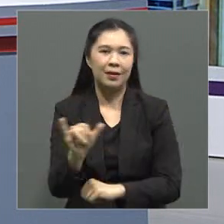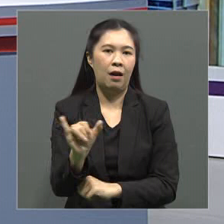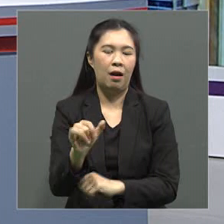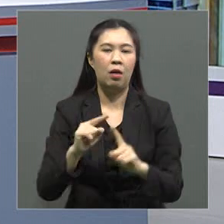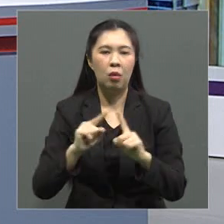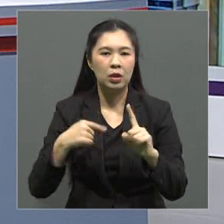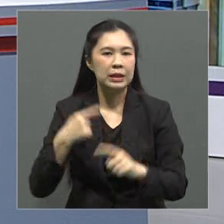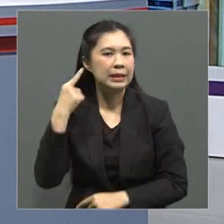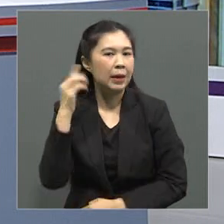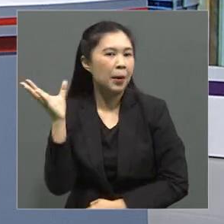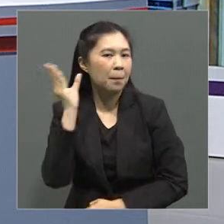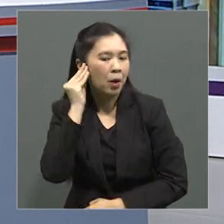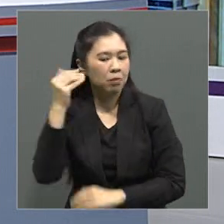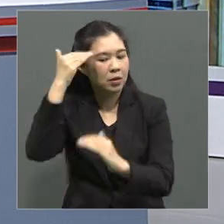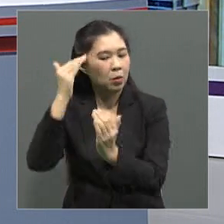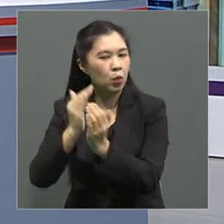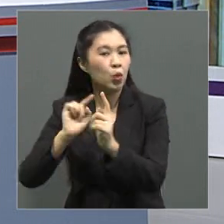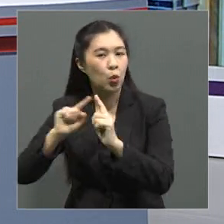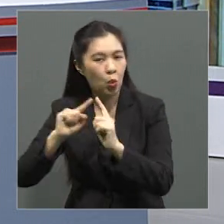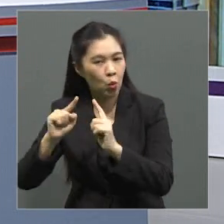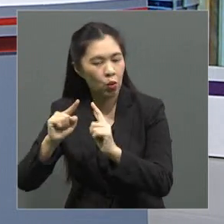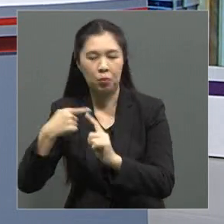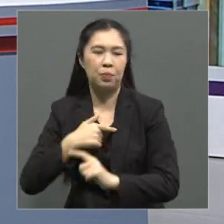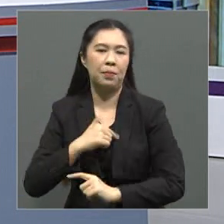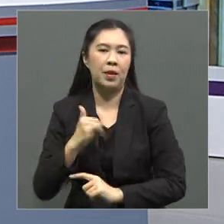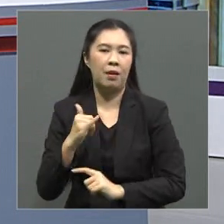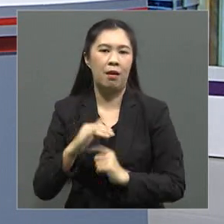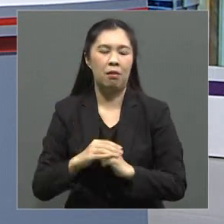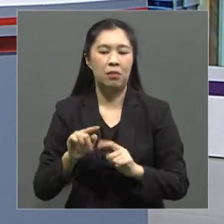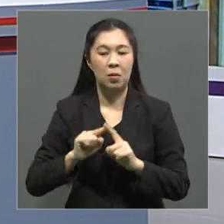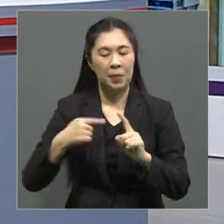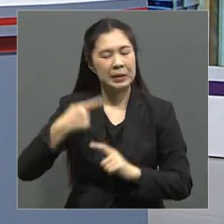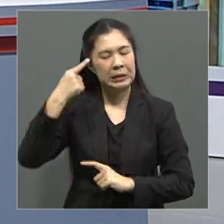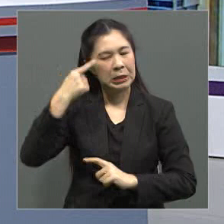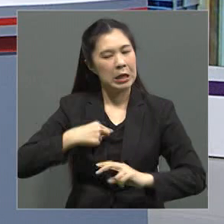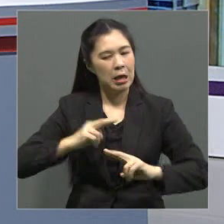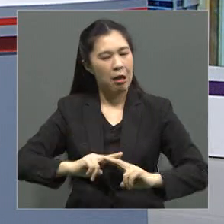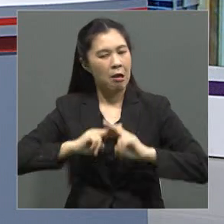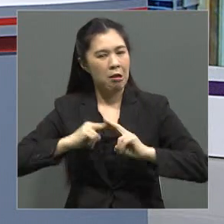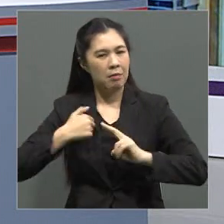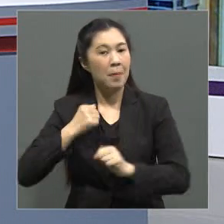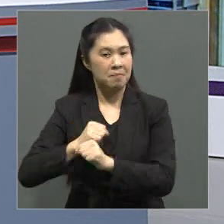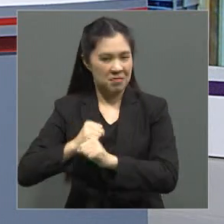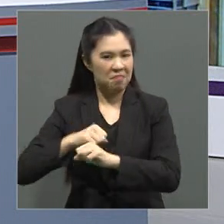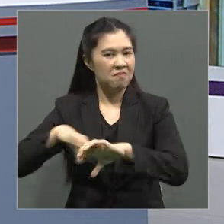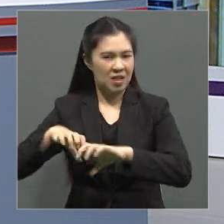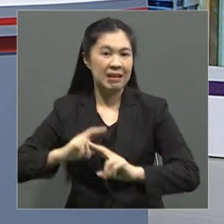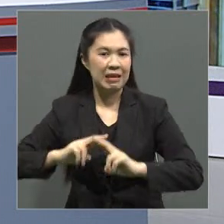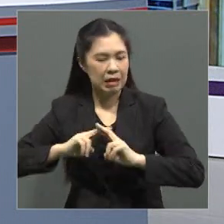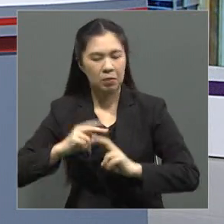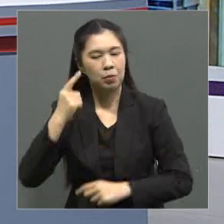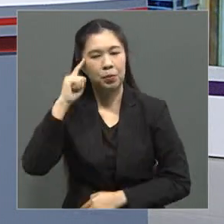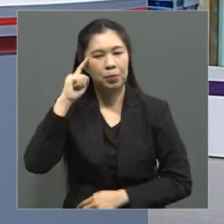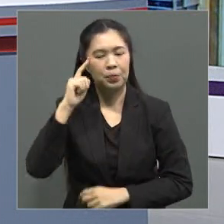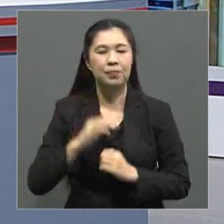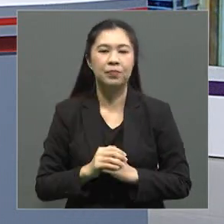นั้นเป็นคลิปของตำรวจคุยกันจริงแล้วก็ว่าเป็นคลิปที่สร้างขึ้นมาหรือเปล่าอันนี้ก็ไม่มีคนยืนยันเช่นกันอใช่ค่ะอีกหนึ่งประเด็นที่สำคัญเพราะ